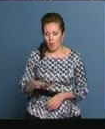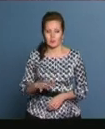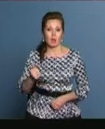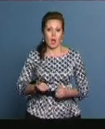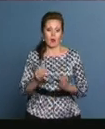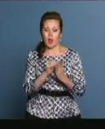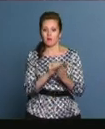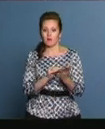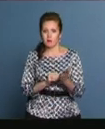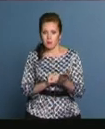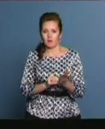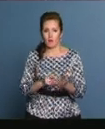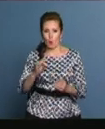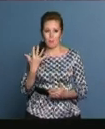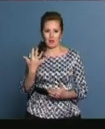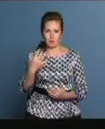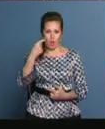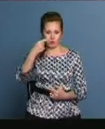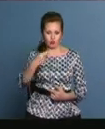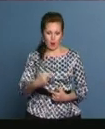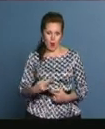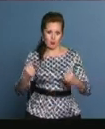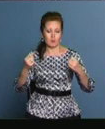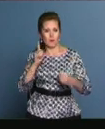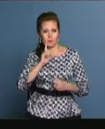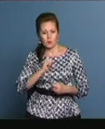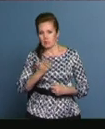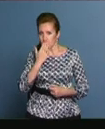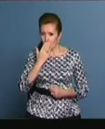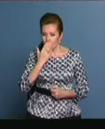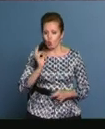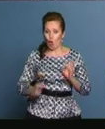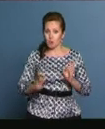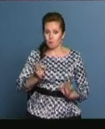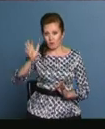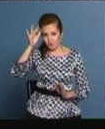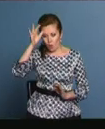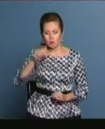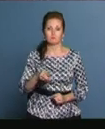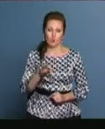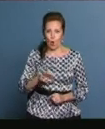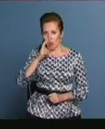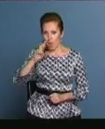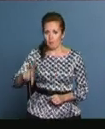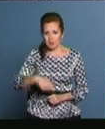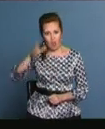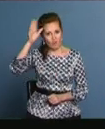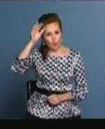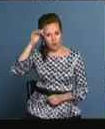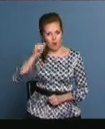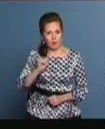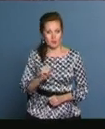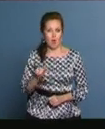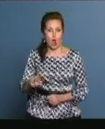шкале привкусов и запахов, которые вот существуют в системе нормирования воды, то камская вода,